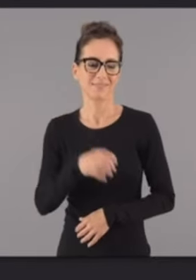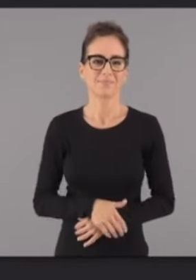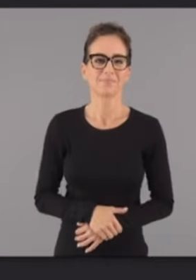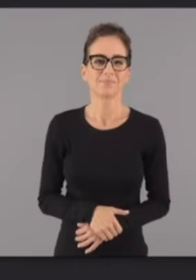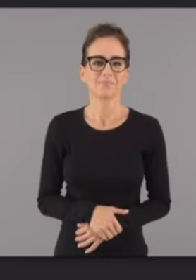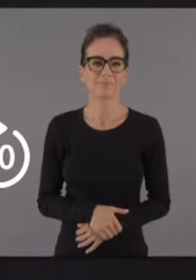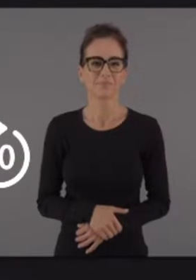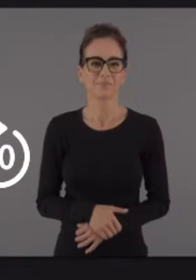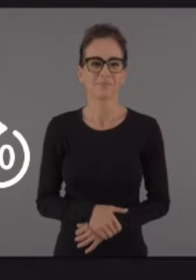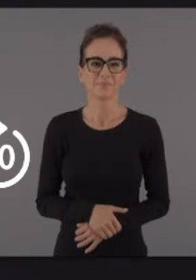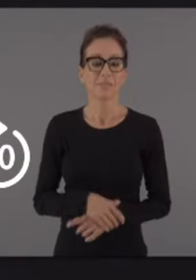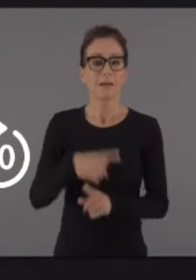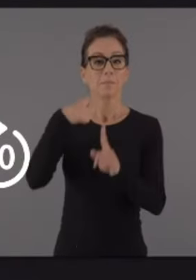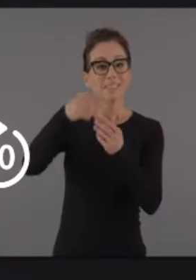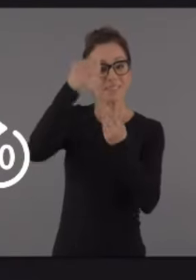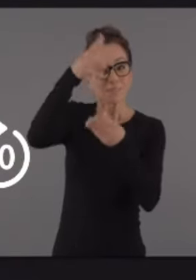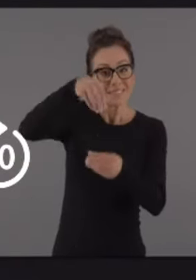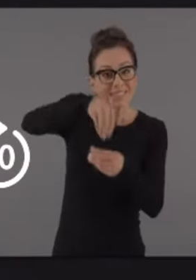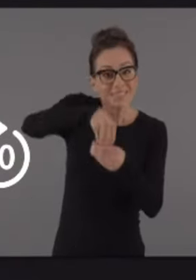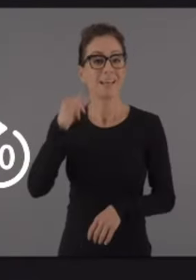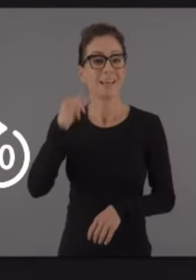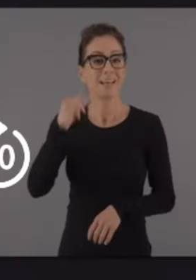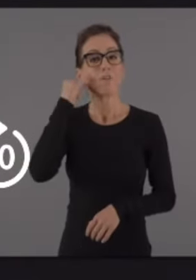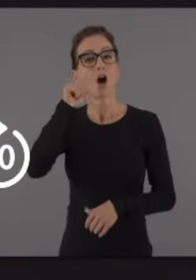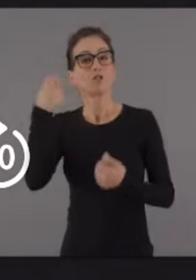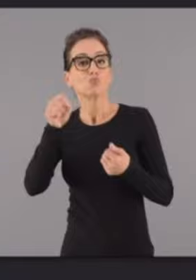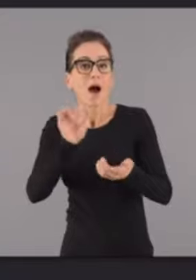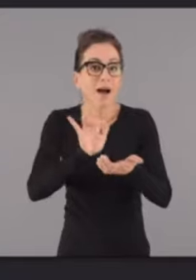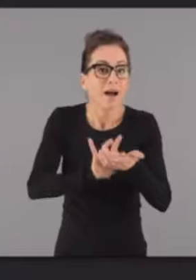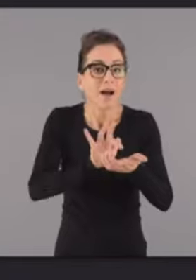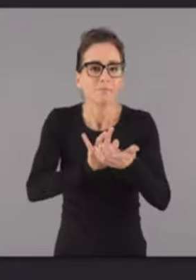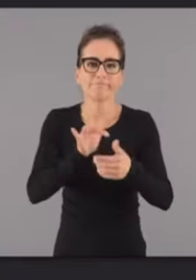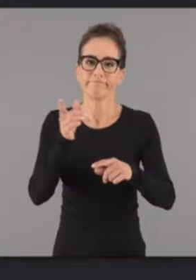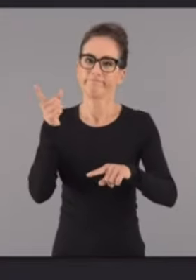pass code and information from inside the